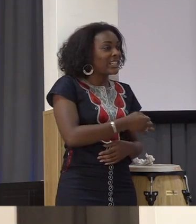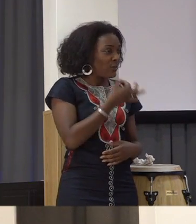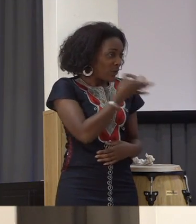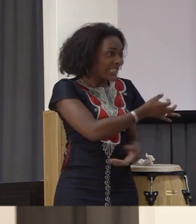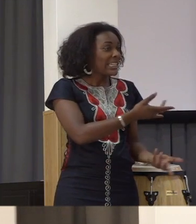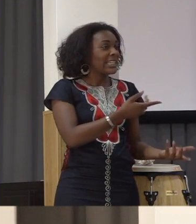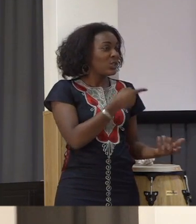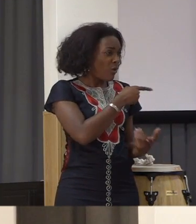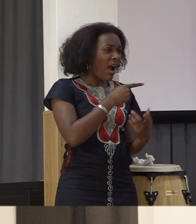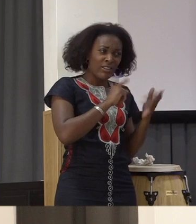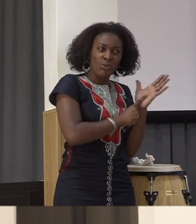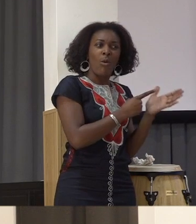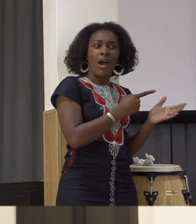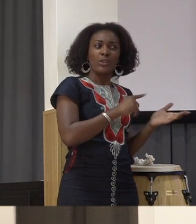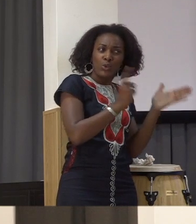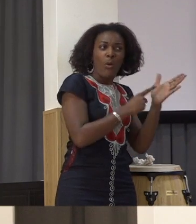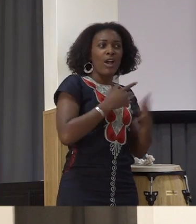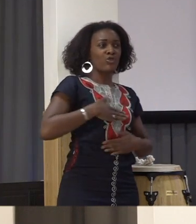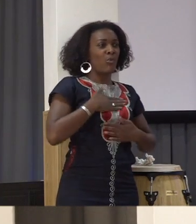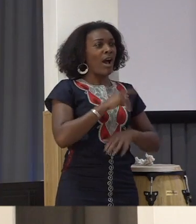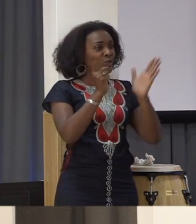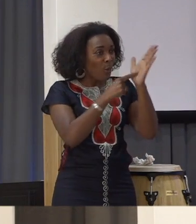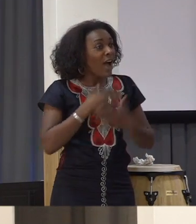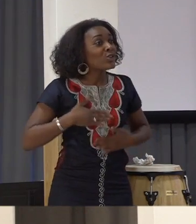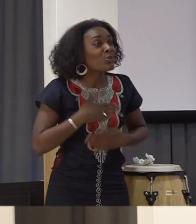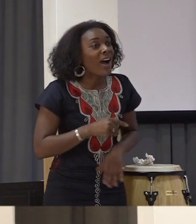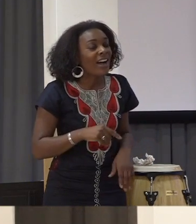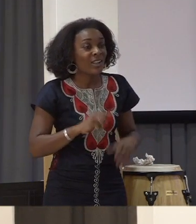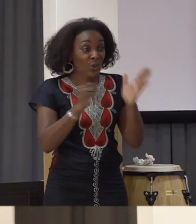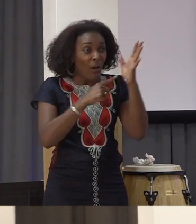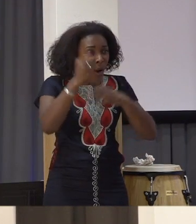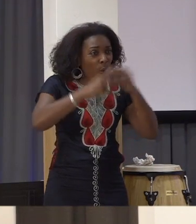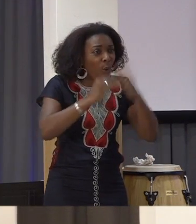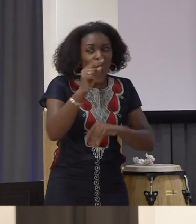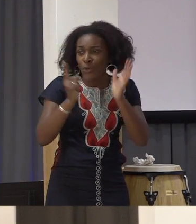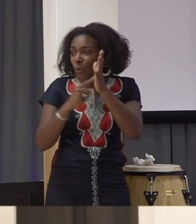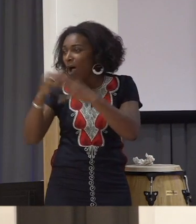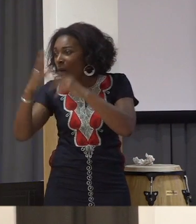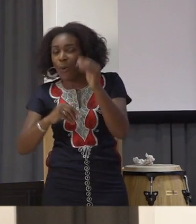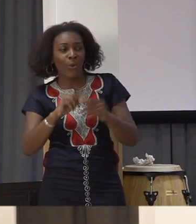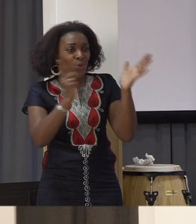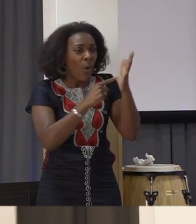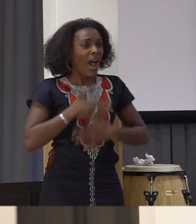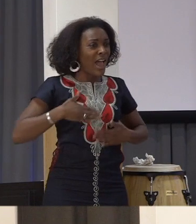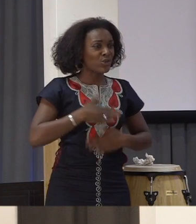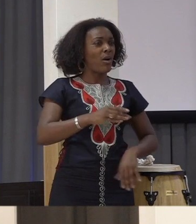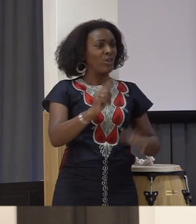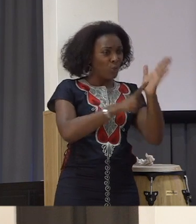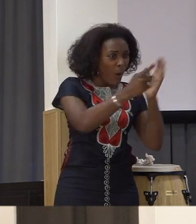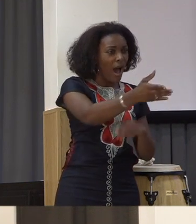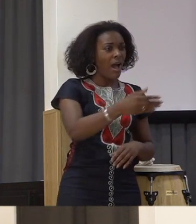heureux. Parce que Jésus vous a sauvés. Vous devez vous réjouir. Vous devez vous